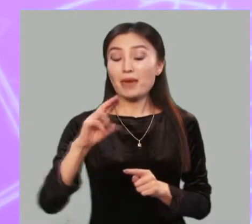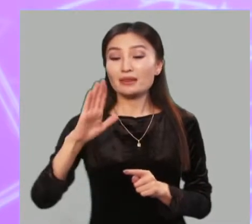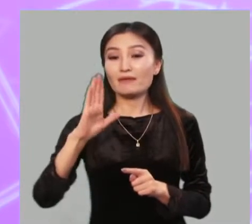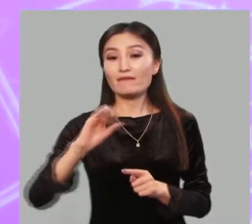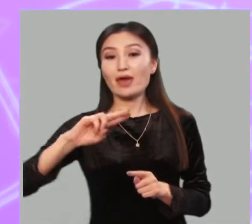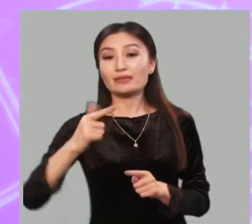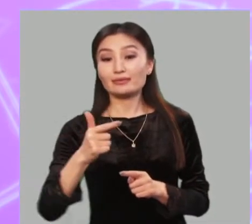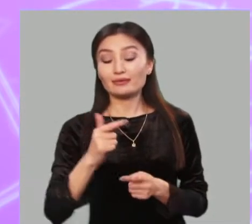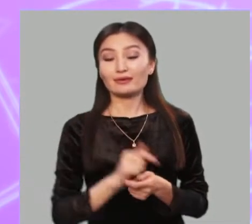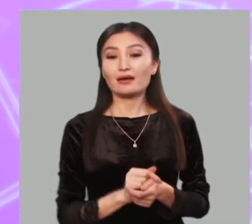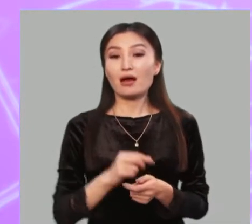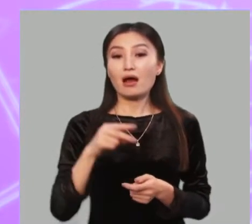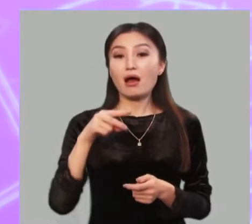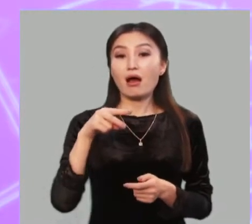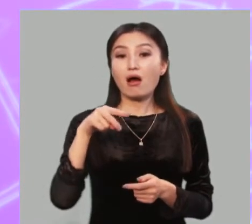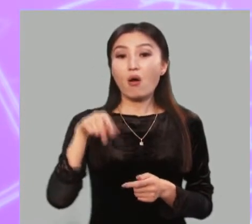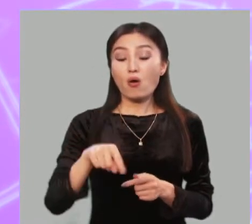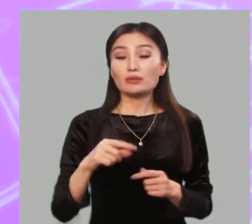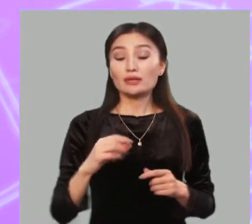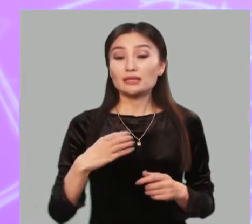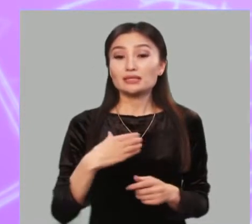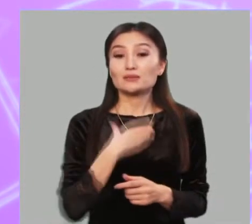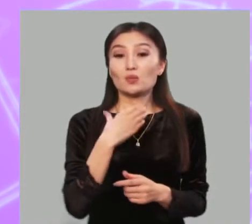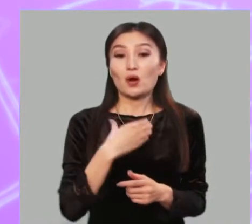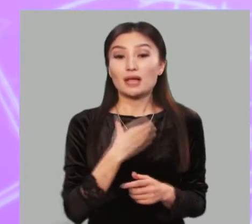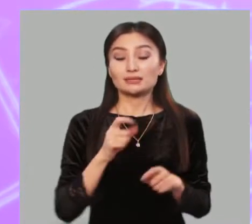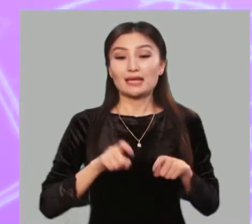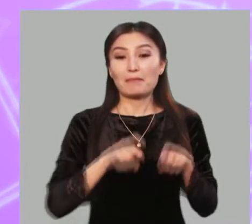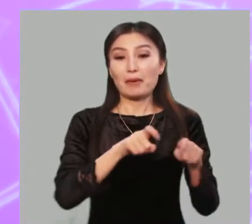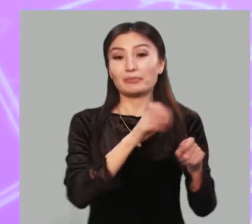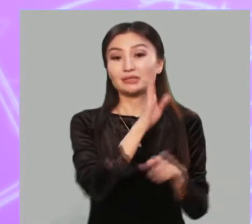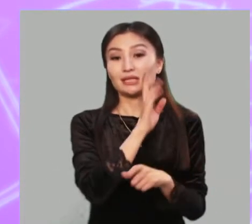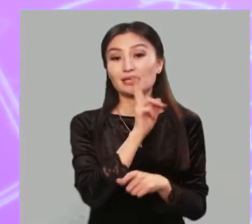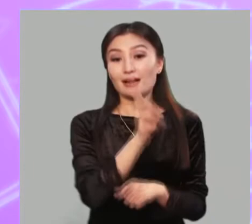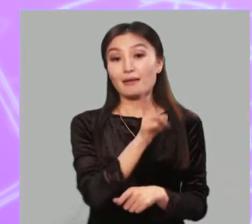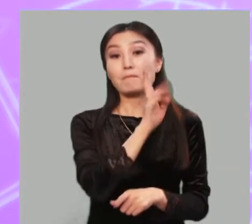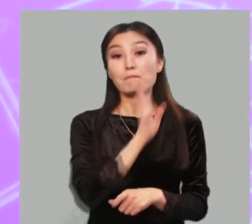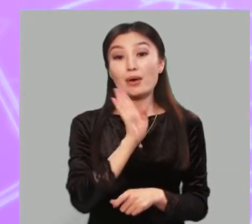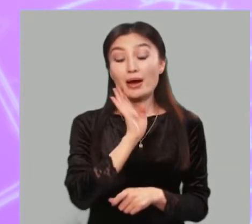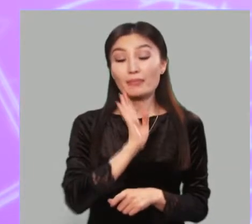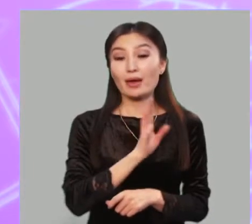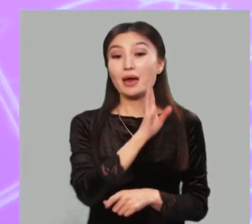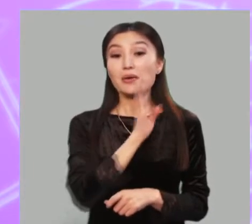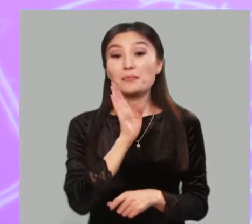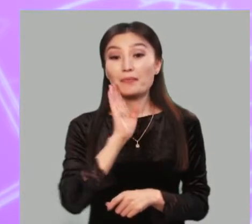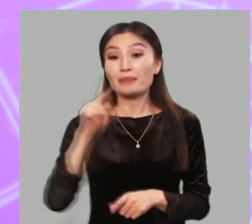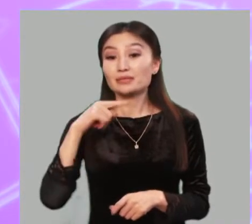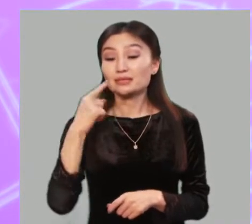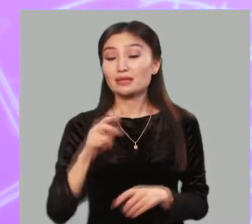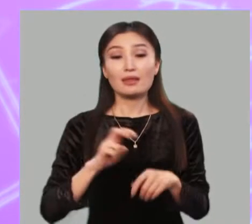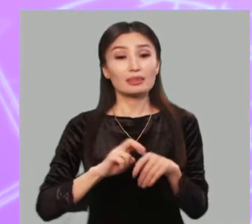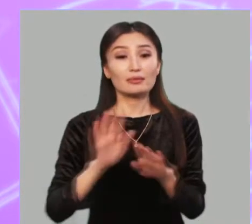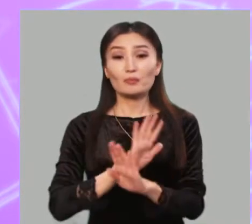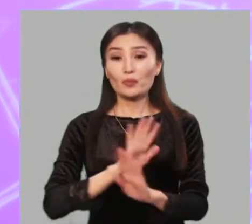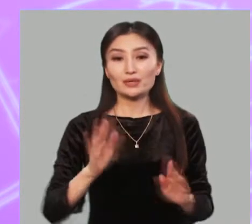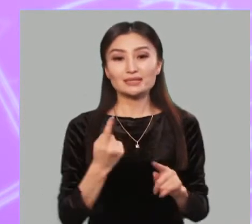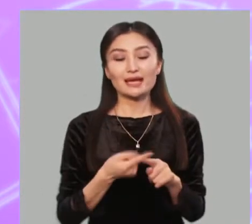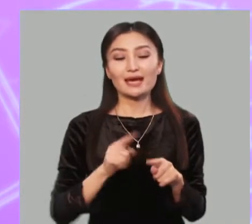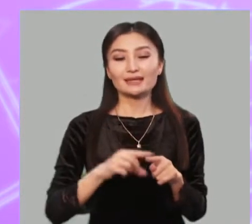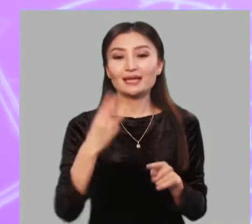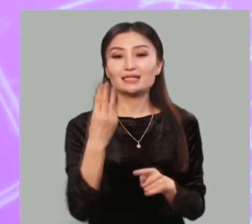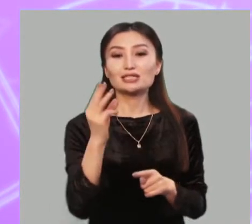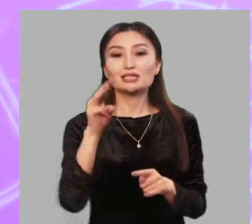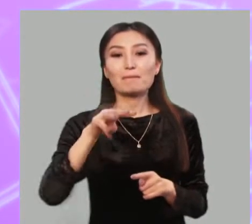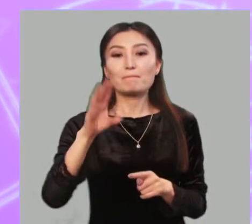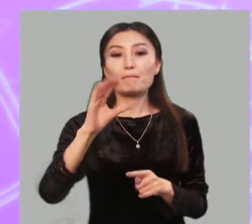медведь. Лосенок испугался и побежал к маме. Мама сказала: «Не бойся, это